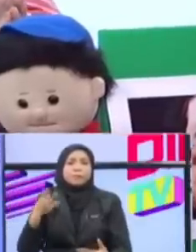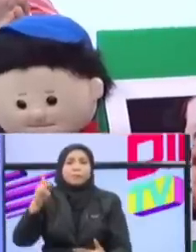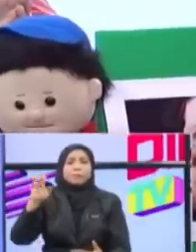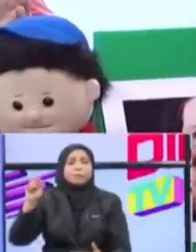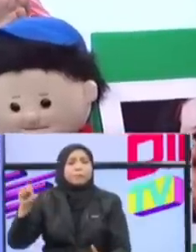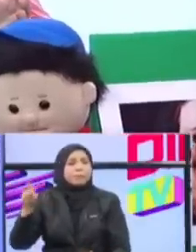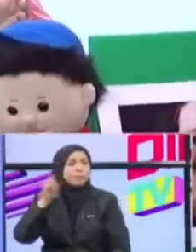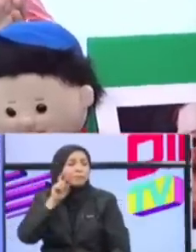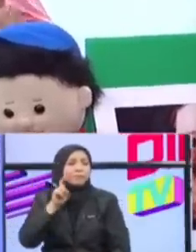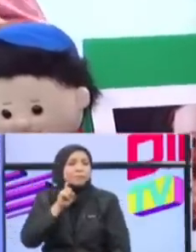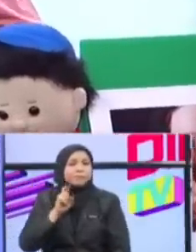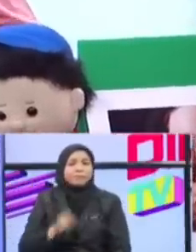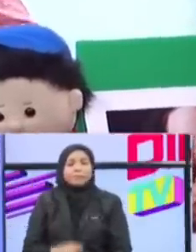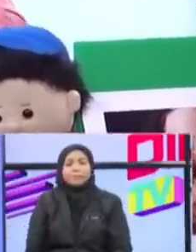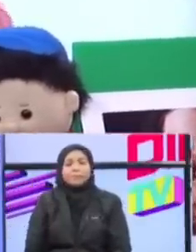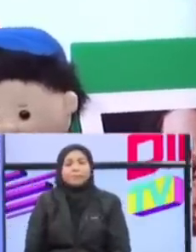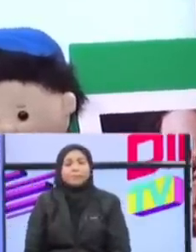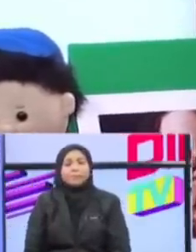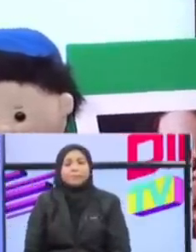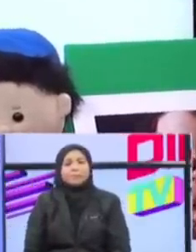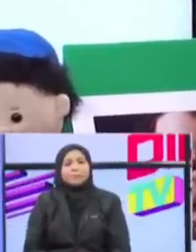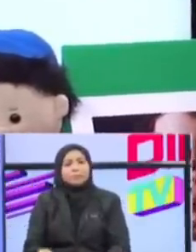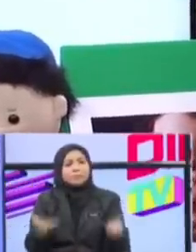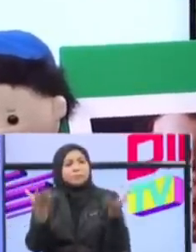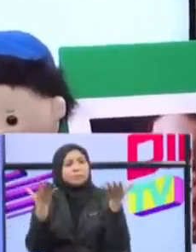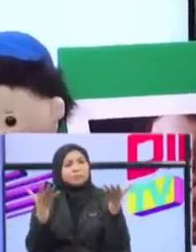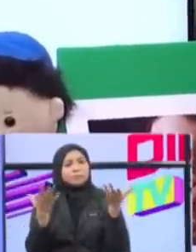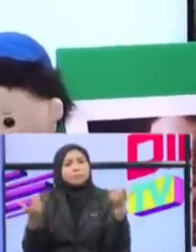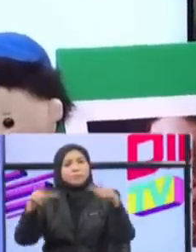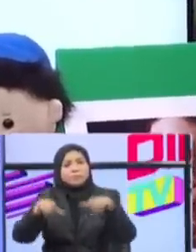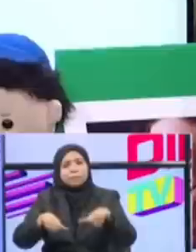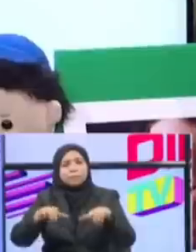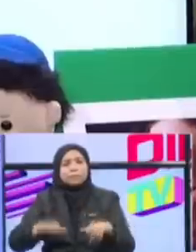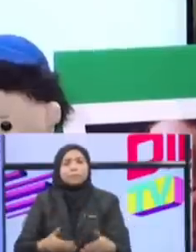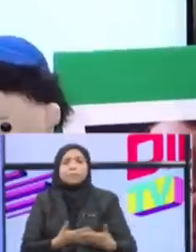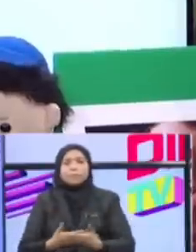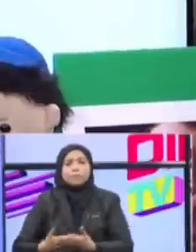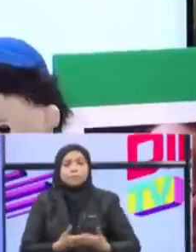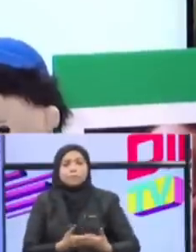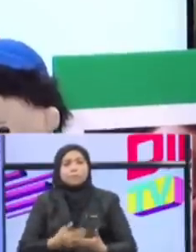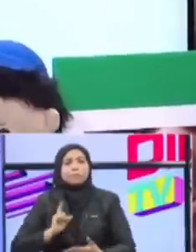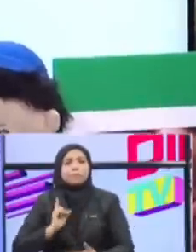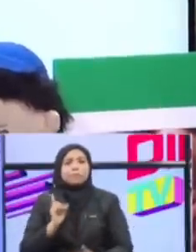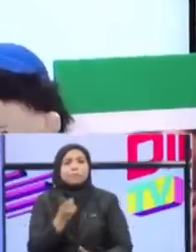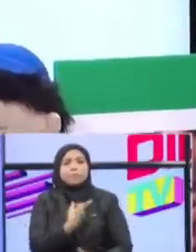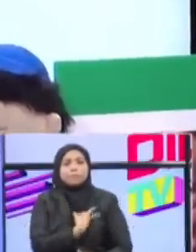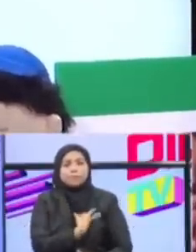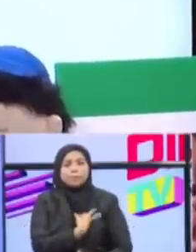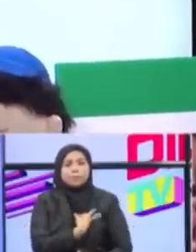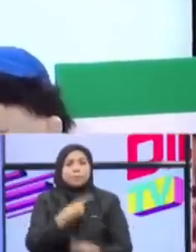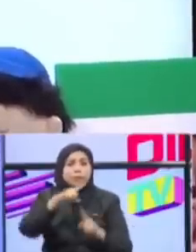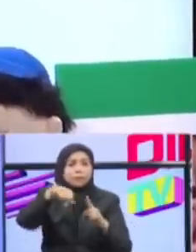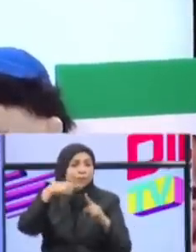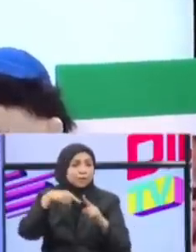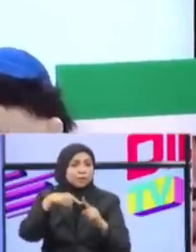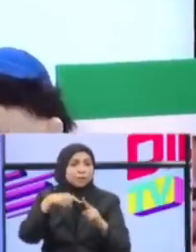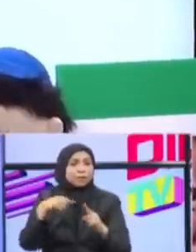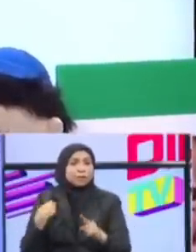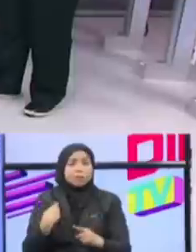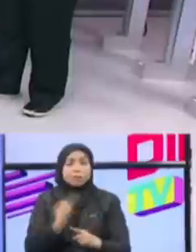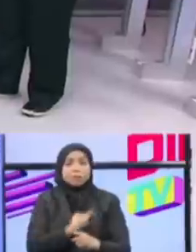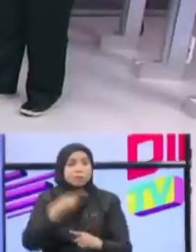bila sangat besar dan kebanyakannya berlaku kepada anak-anak kita sebab itu tadi bilik kita sebut tentang